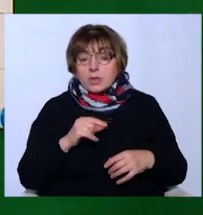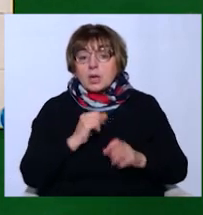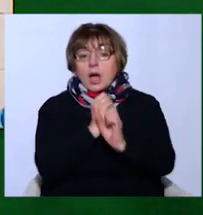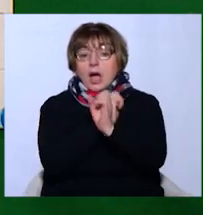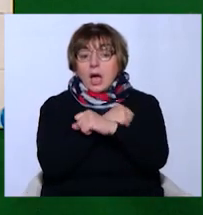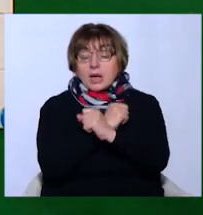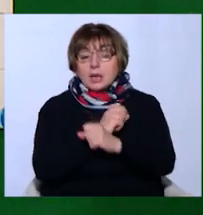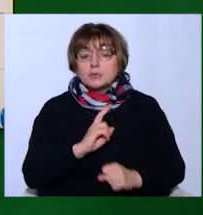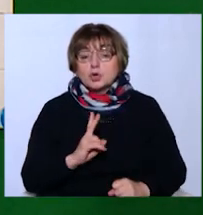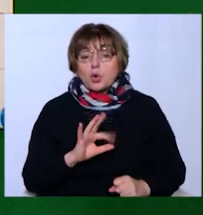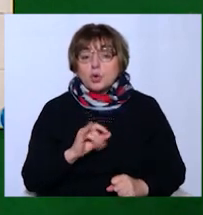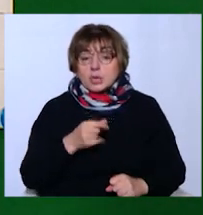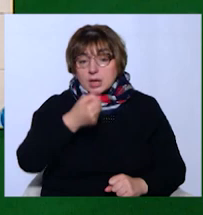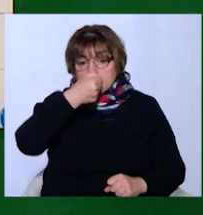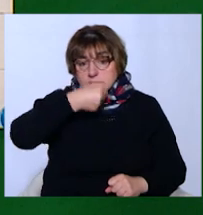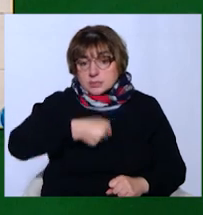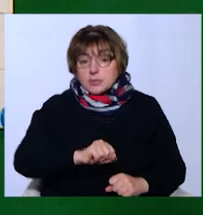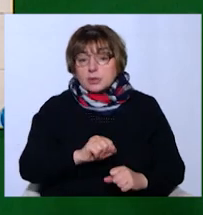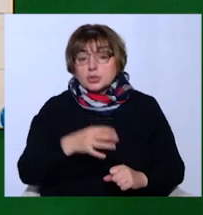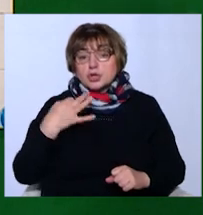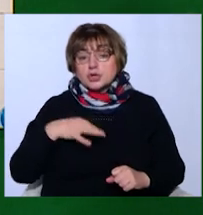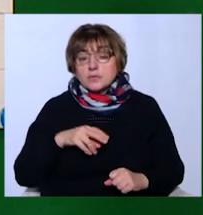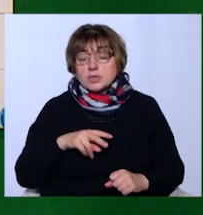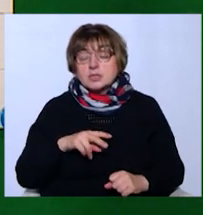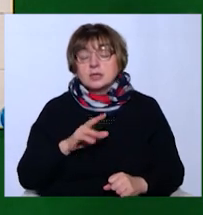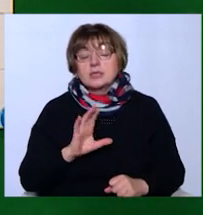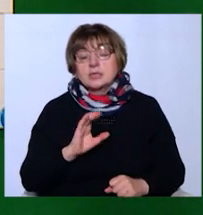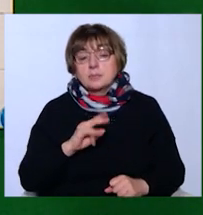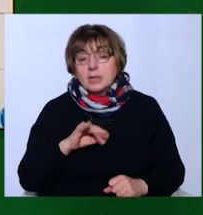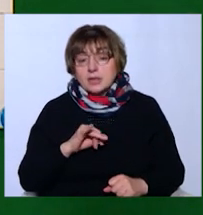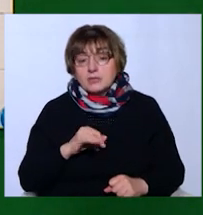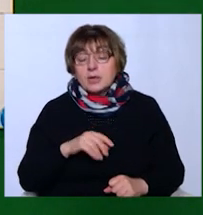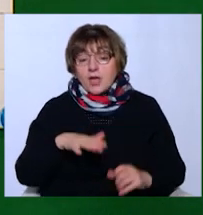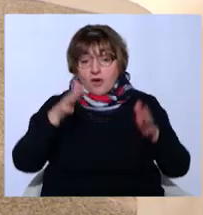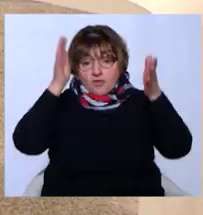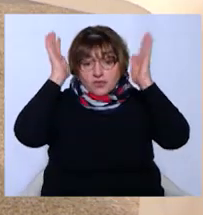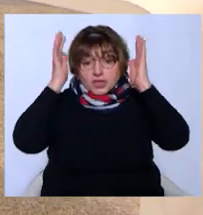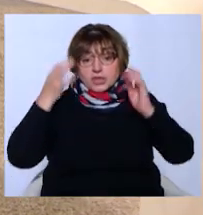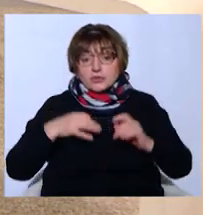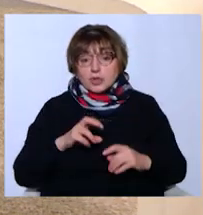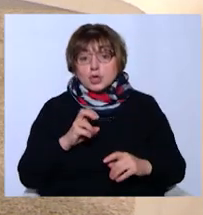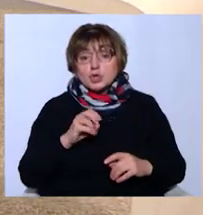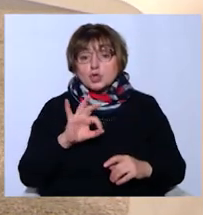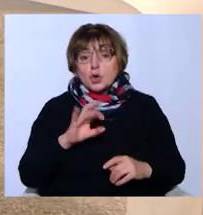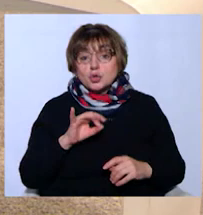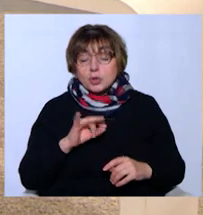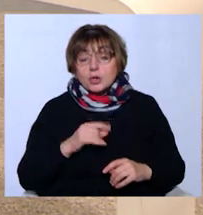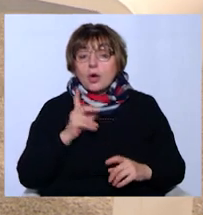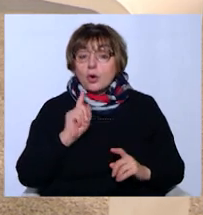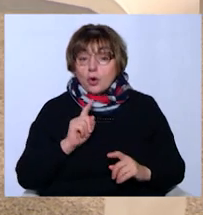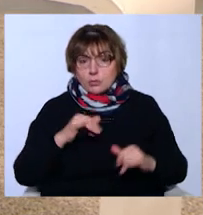ქვია, სპილოს ნაშიერს სპლიყვი, ვირის ნაშიერს ჩოჩორი ქვია ხოლო, კამეჩის ნაშიერს